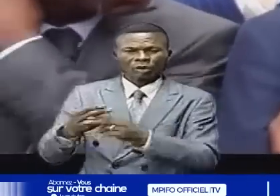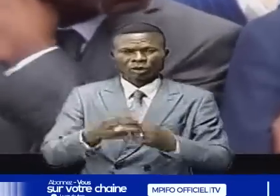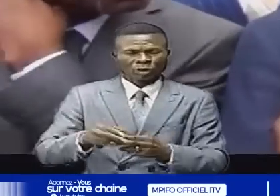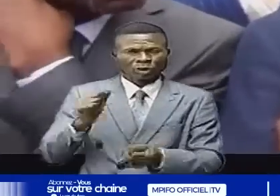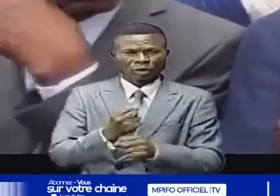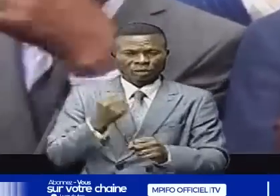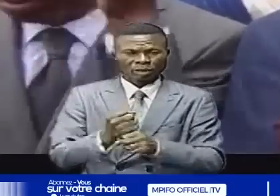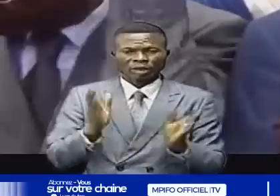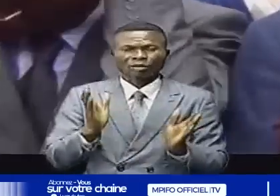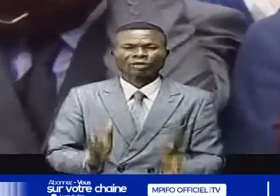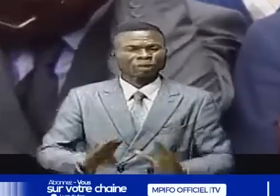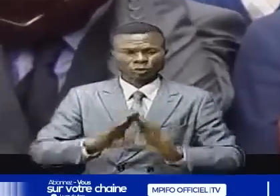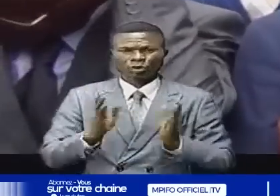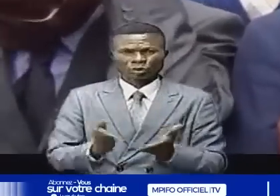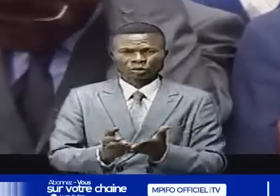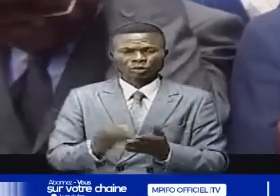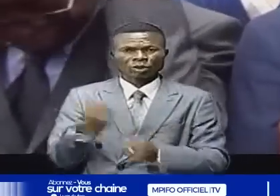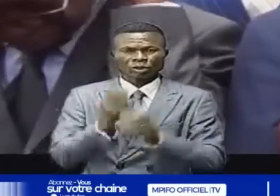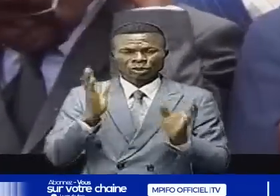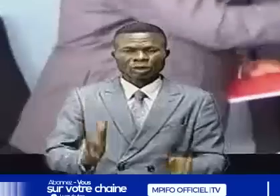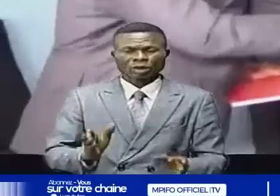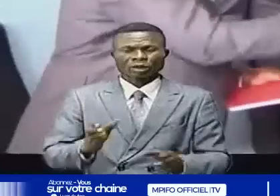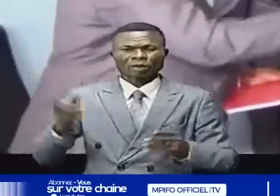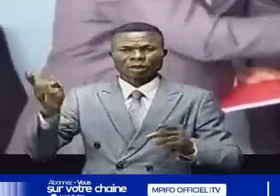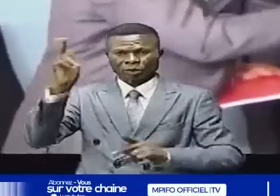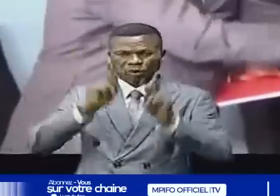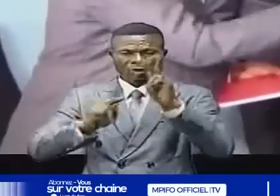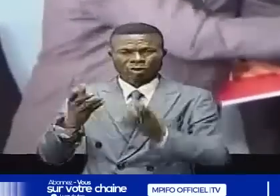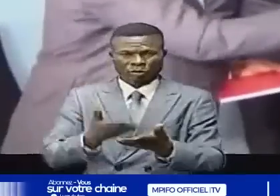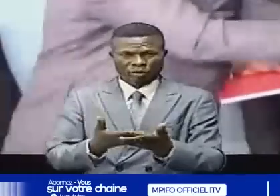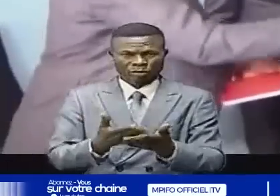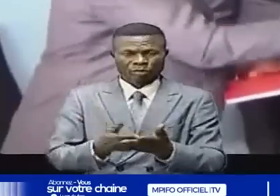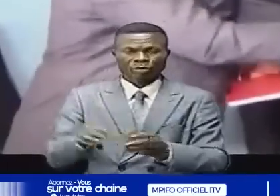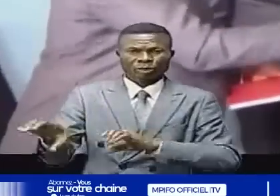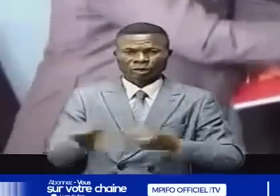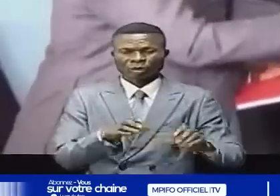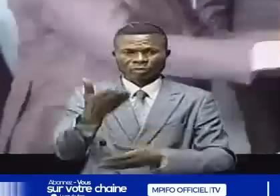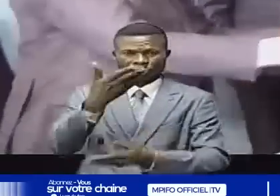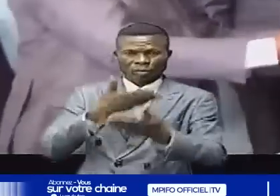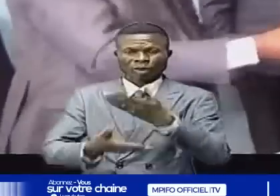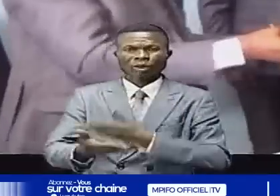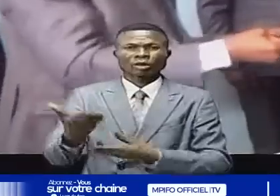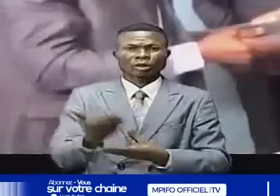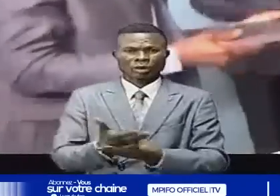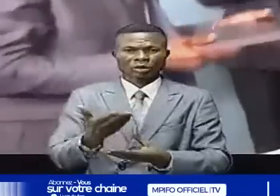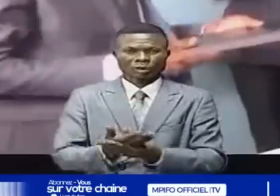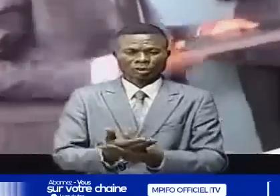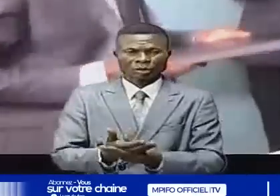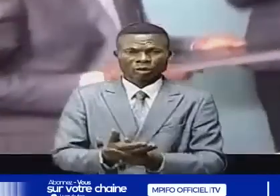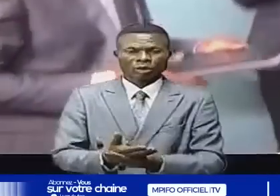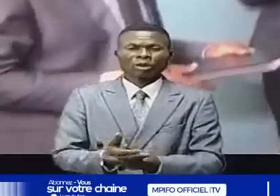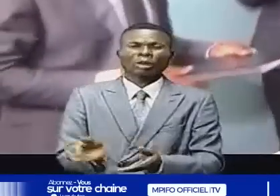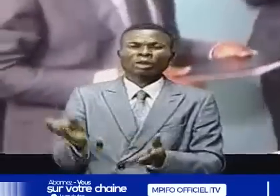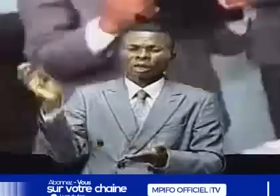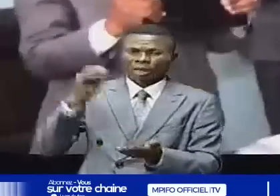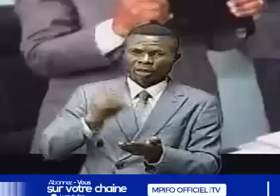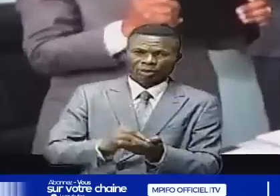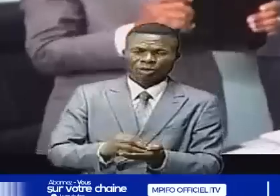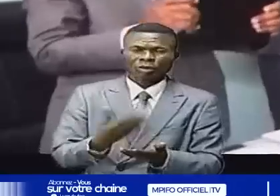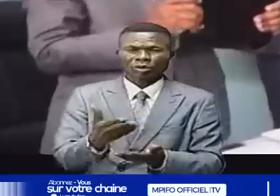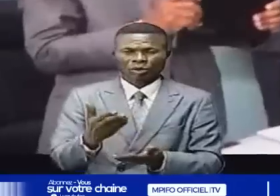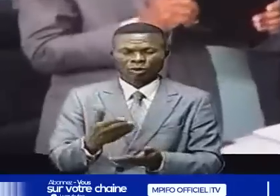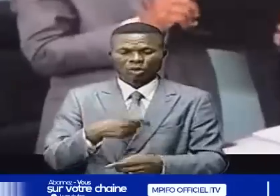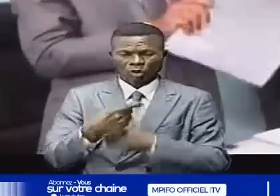carrière des agents des services publics de l'État. Cette brève cérémonie de remise-reprise de biens corporels et incorporels, repris